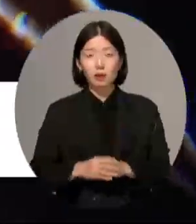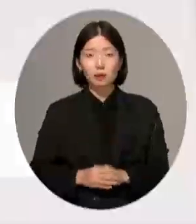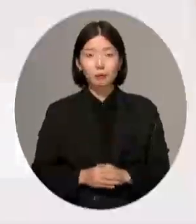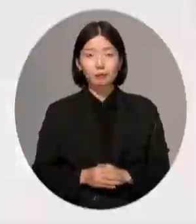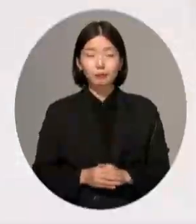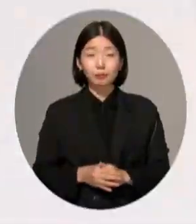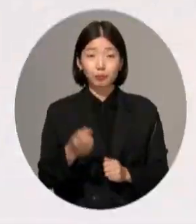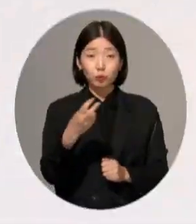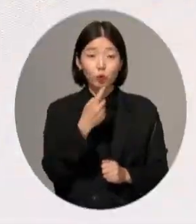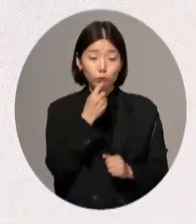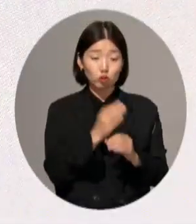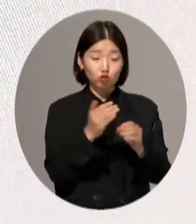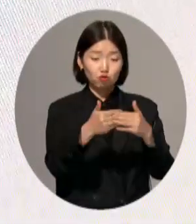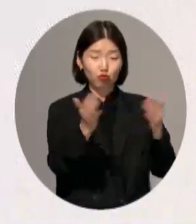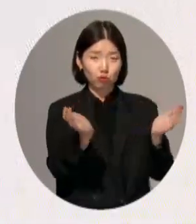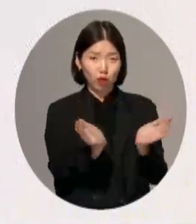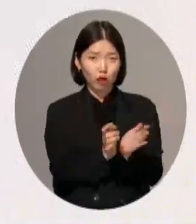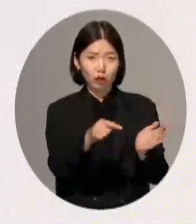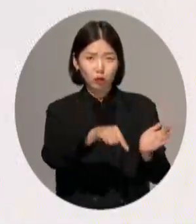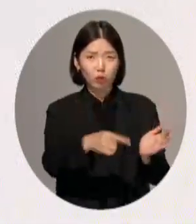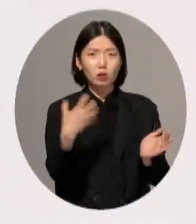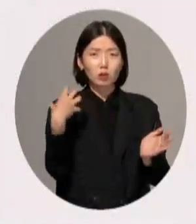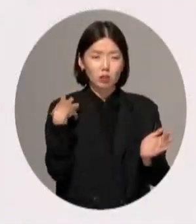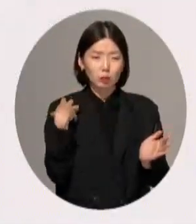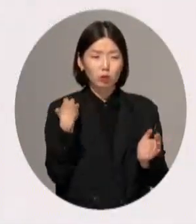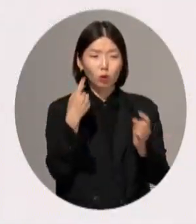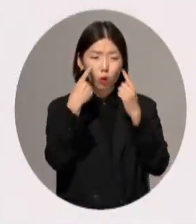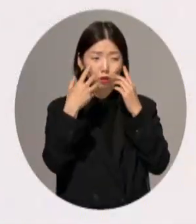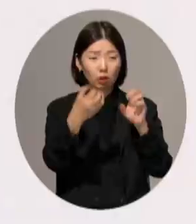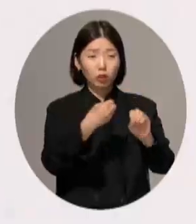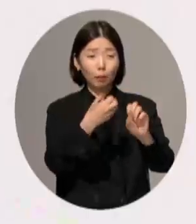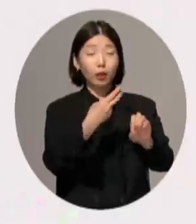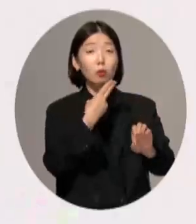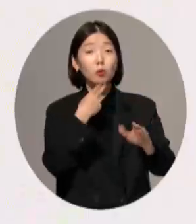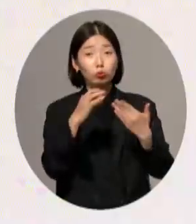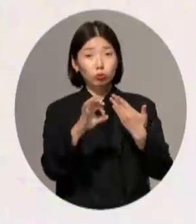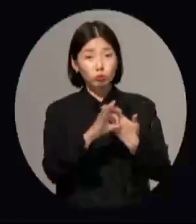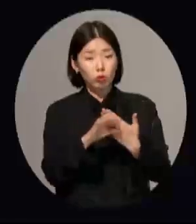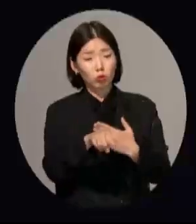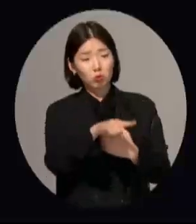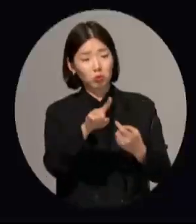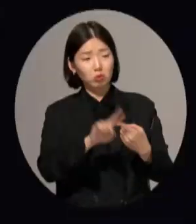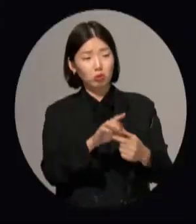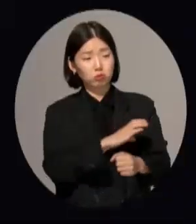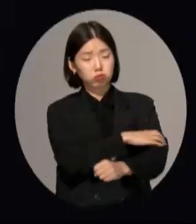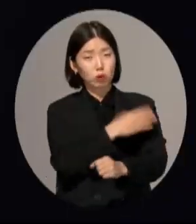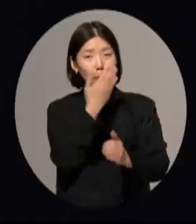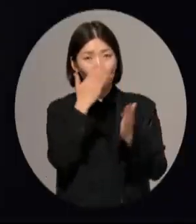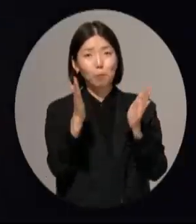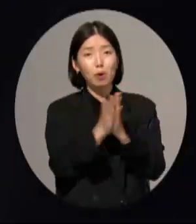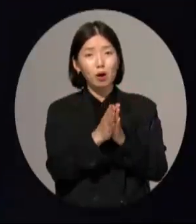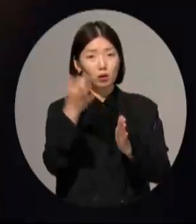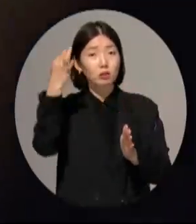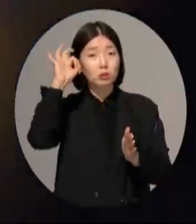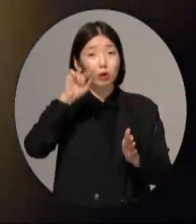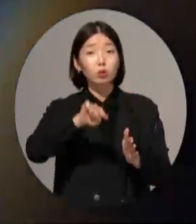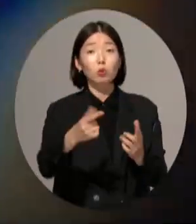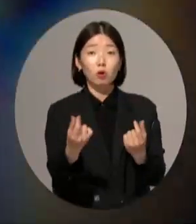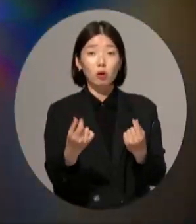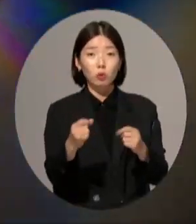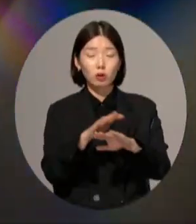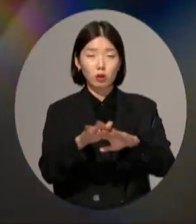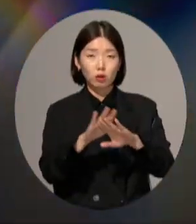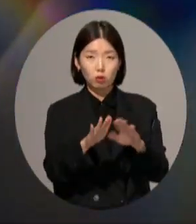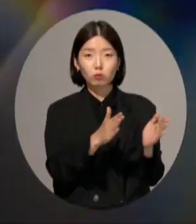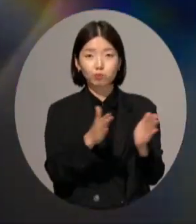또 민주당을 겨냥해 서는 책임 있는 답을 내놓지 않는다면 기득권 카르텔의 공범자 임을 인정하는 셈 이라며 대책